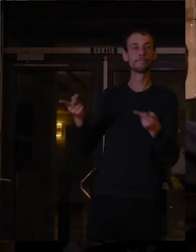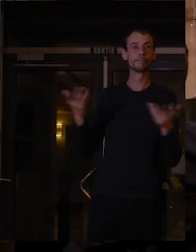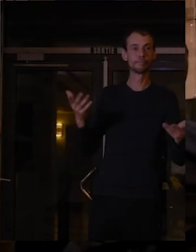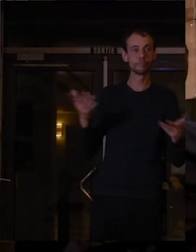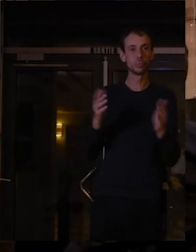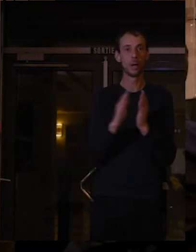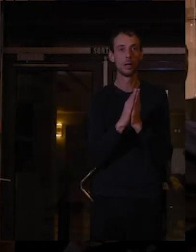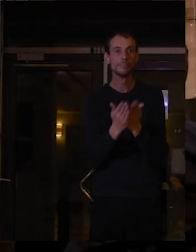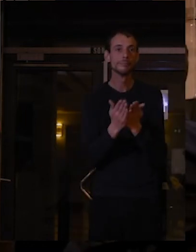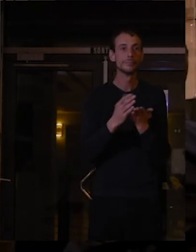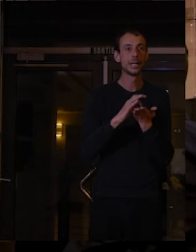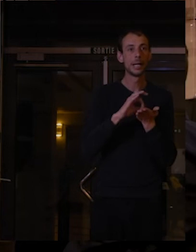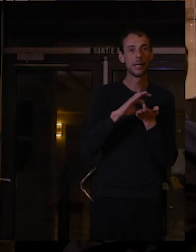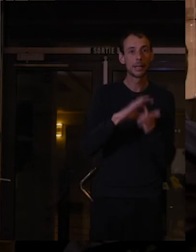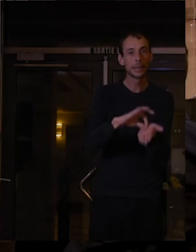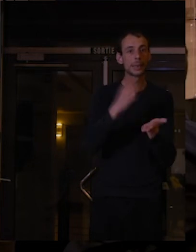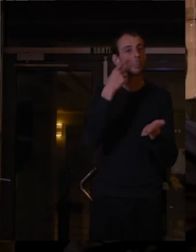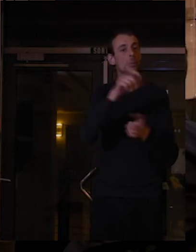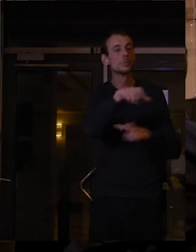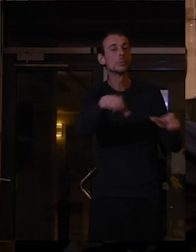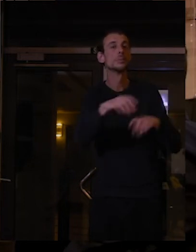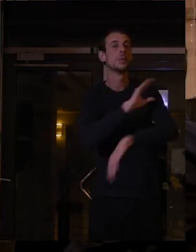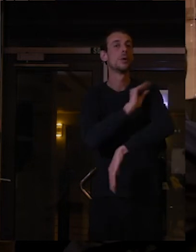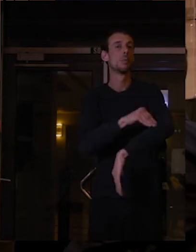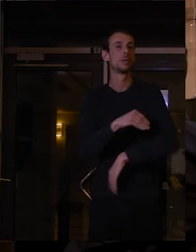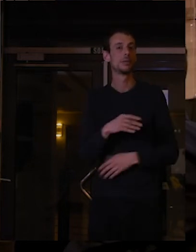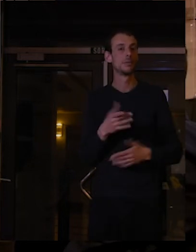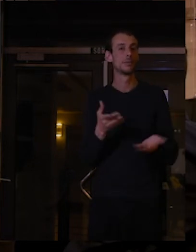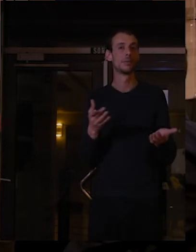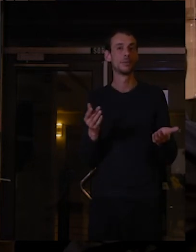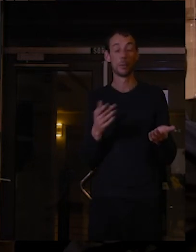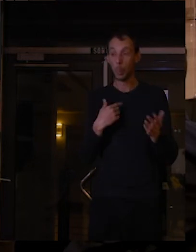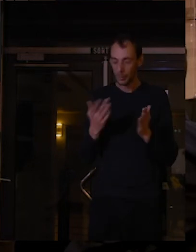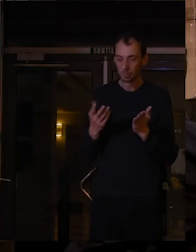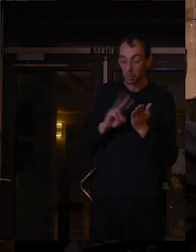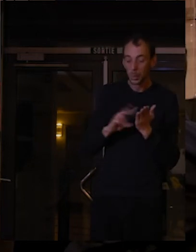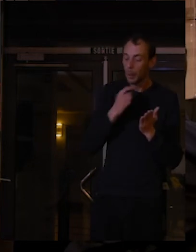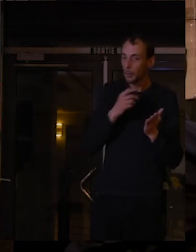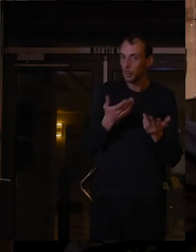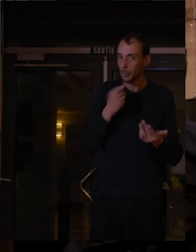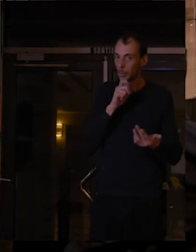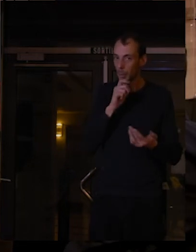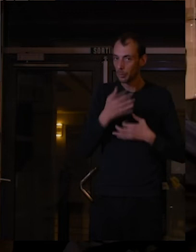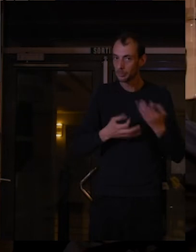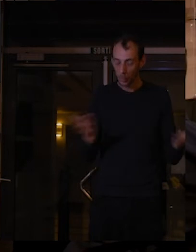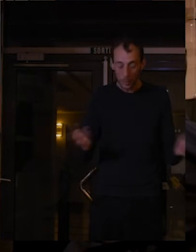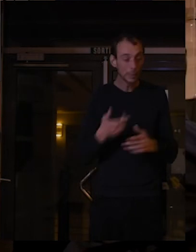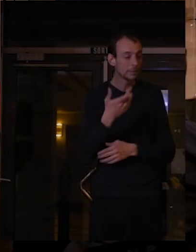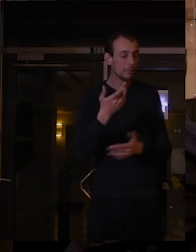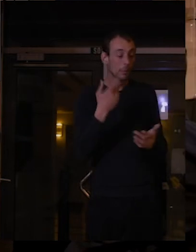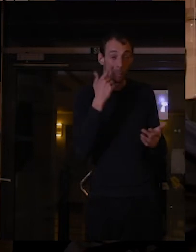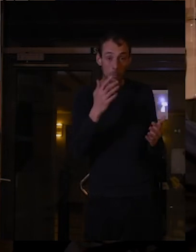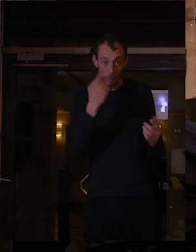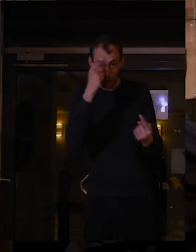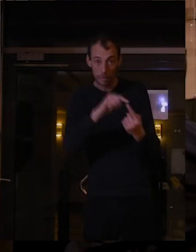justement un guide à destination des sportives pour savoir, entre guillemets, pour travailler